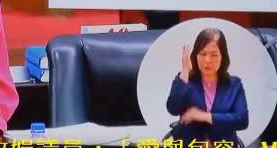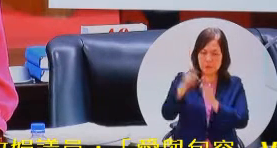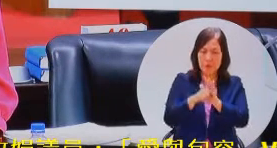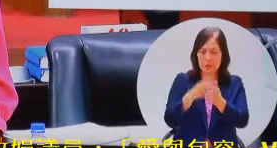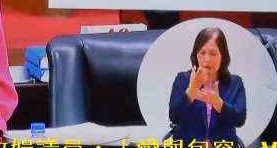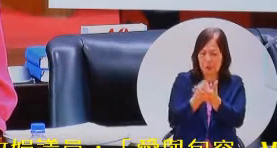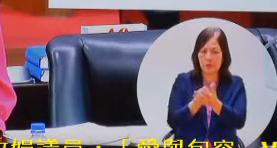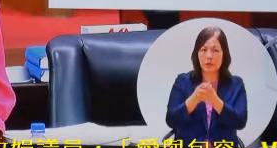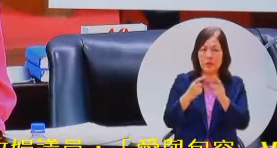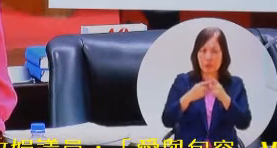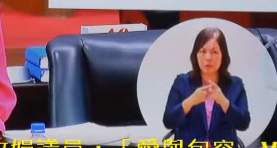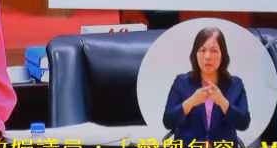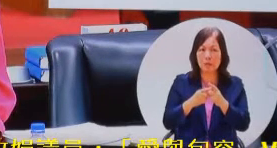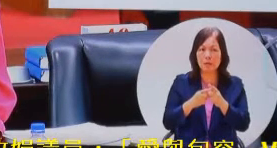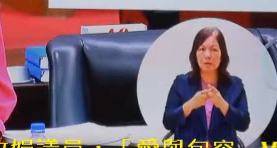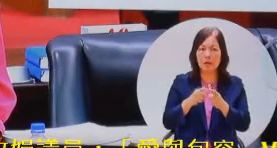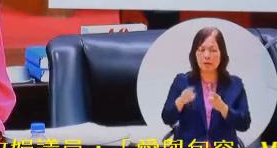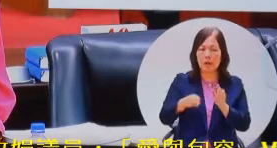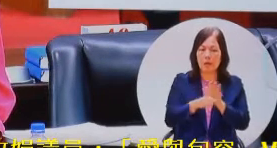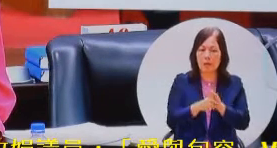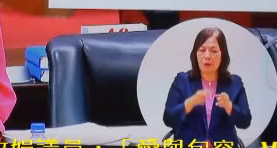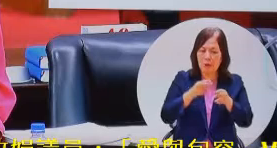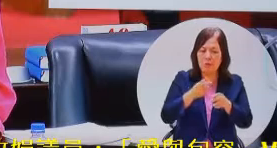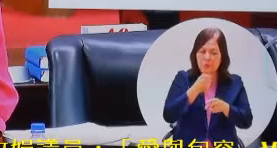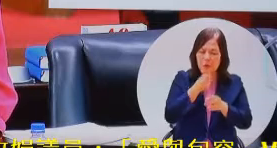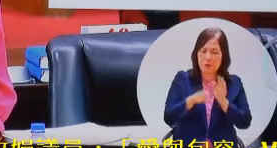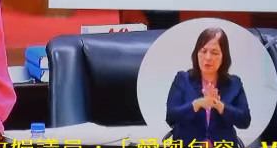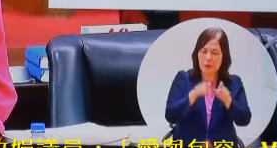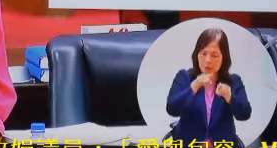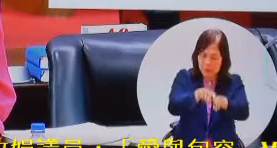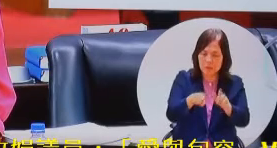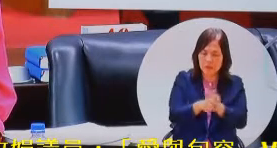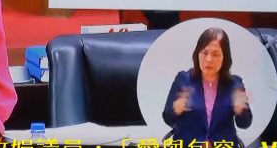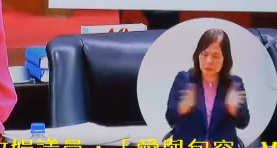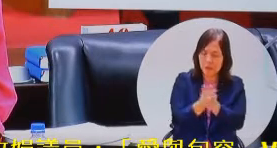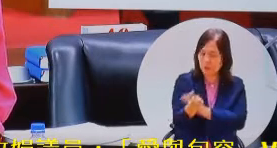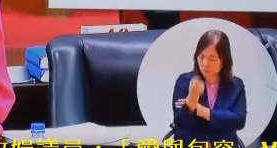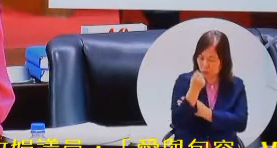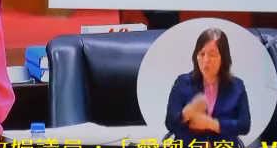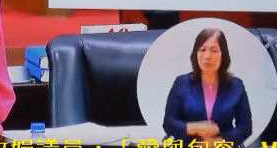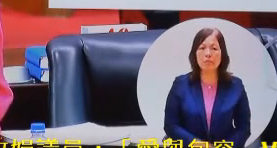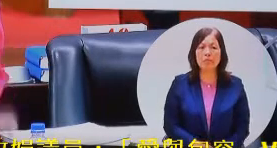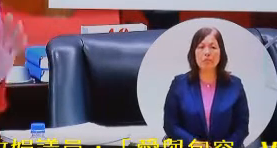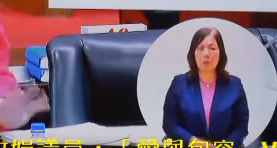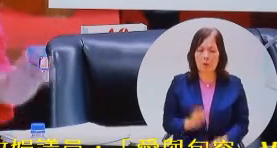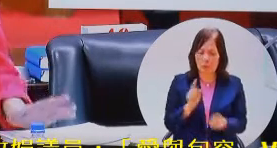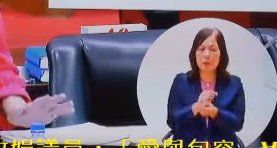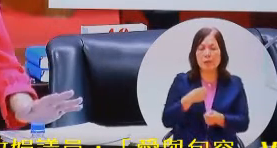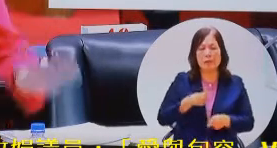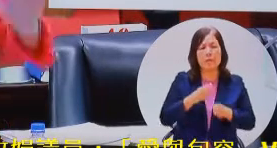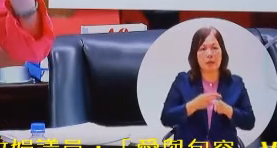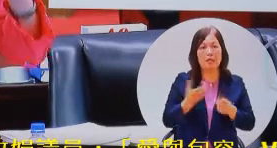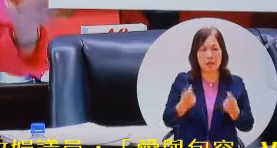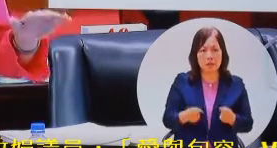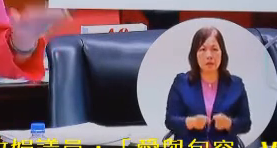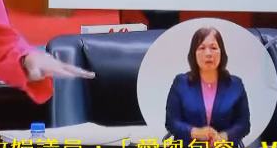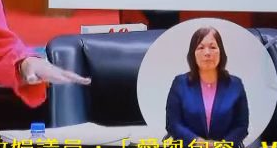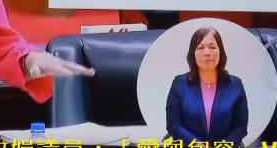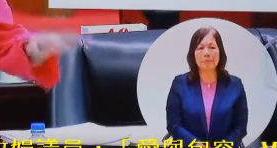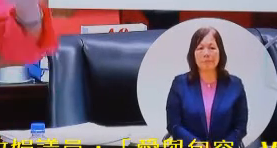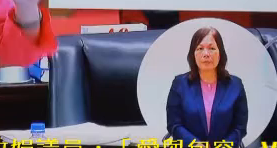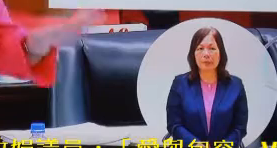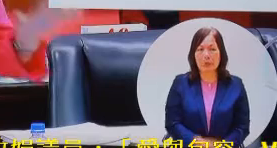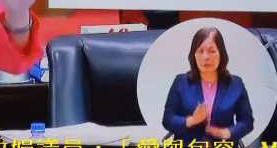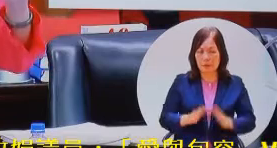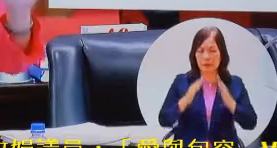队，你认为他们都愿意跟着你一起为我告市政打拼，我们肯定。我也相信现在在场在市政